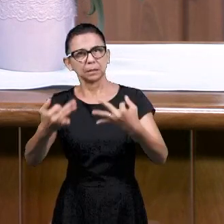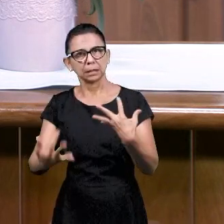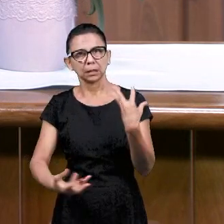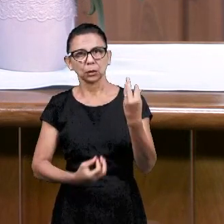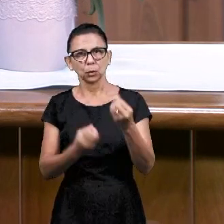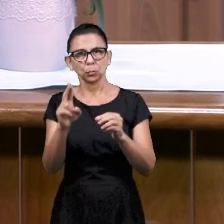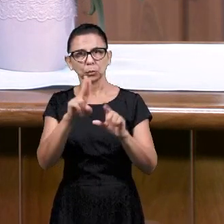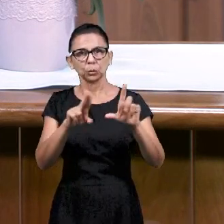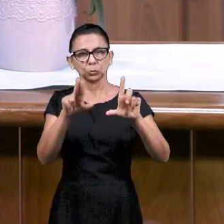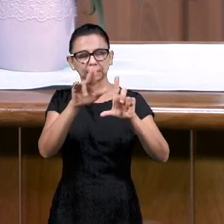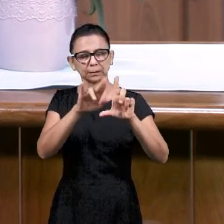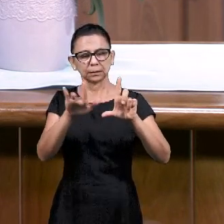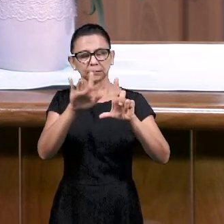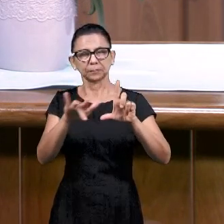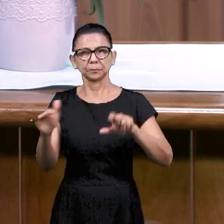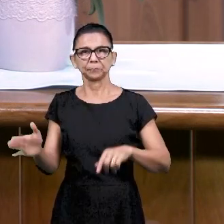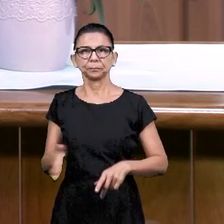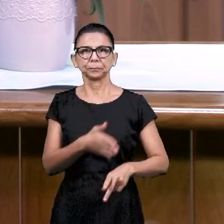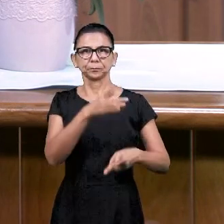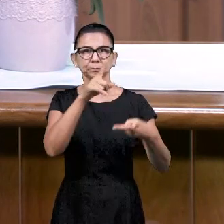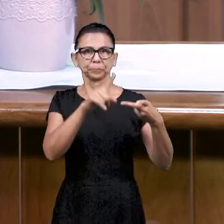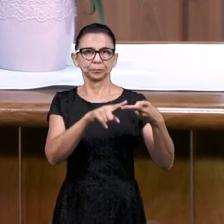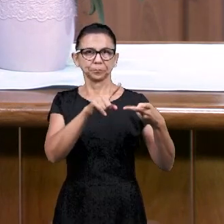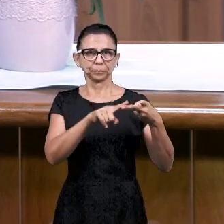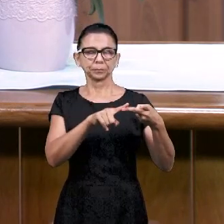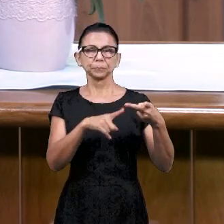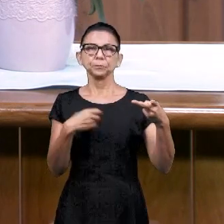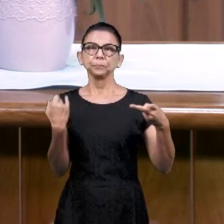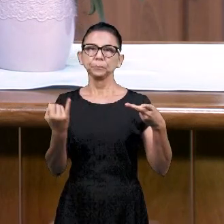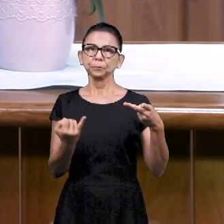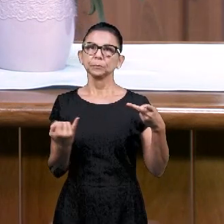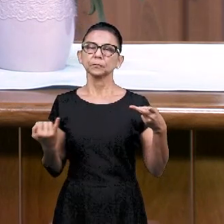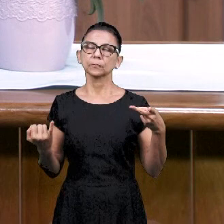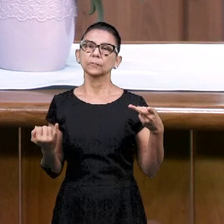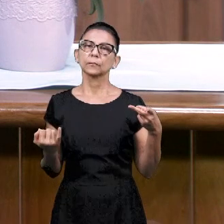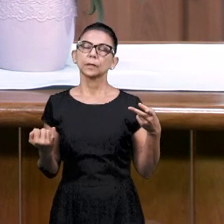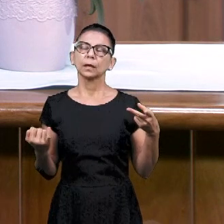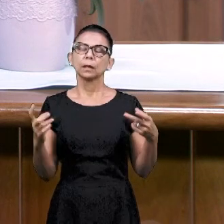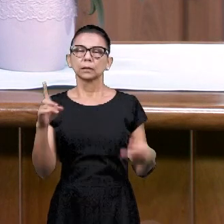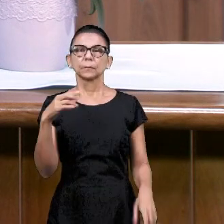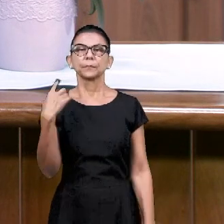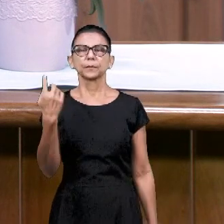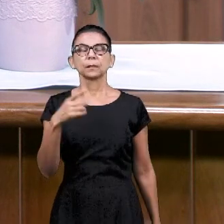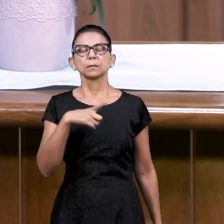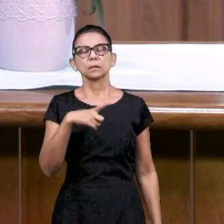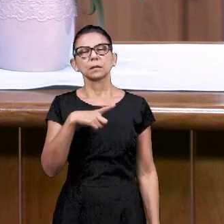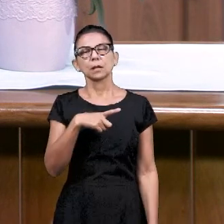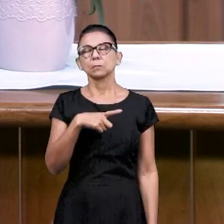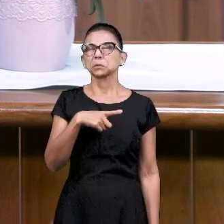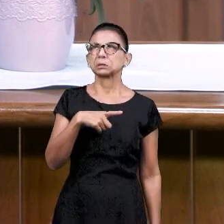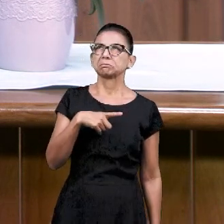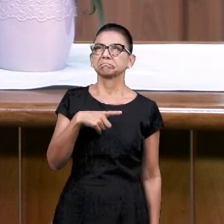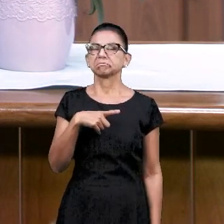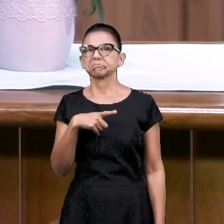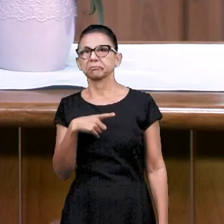et à l'étranger, donc on va vous expliquer. La deuxième demande que nous allons répondre, c'est que nous avons